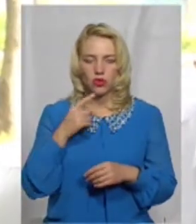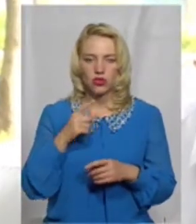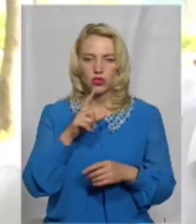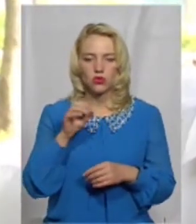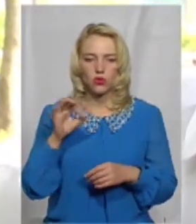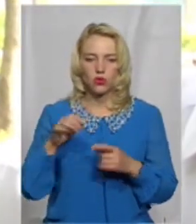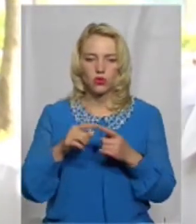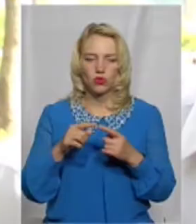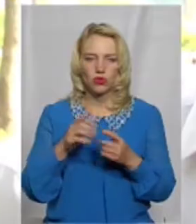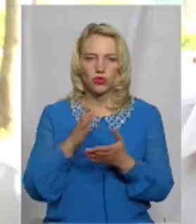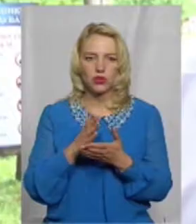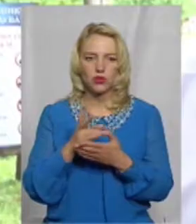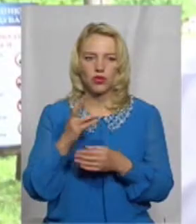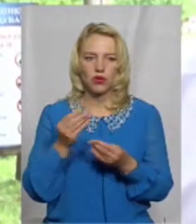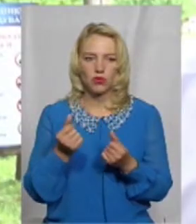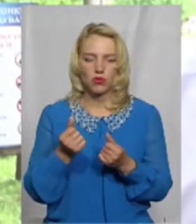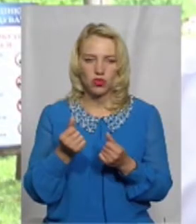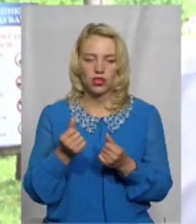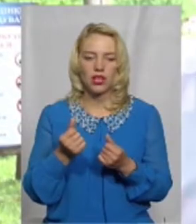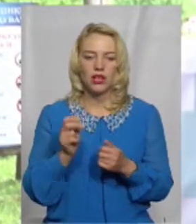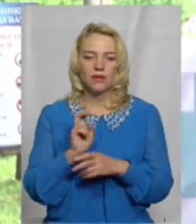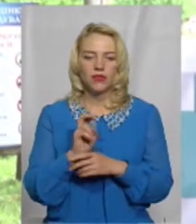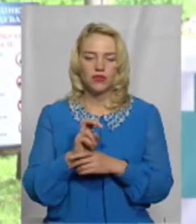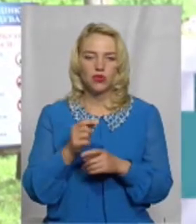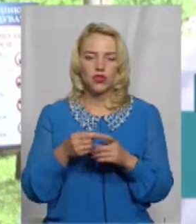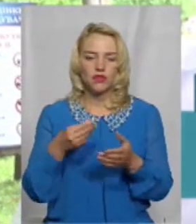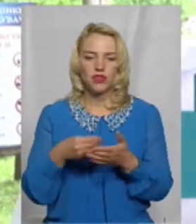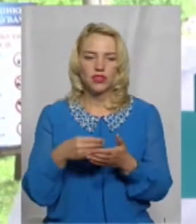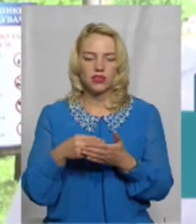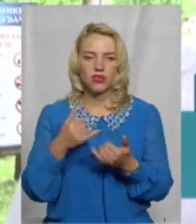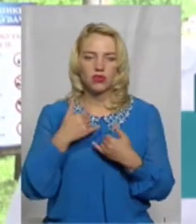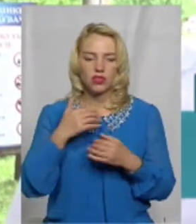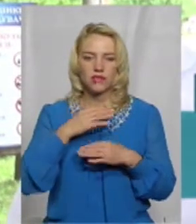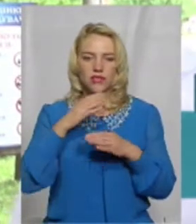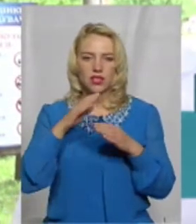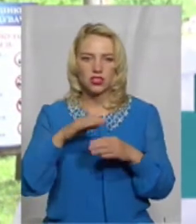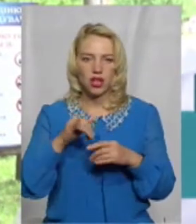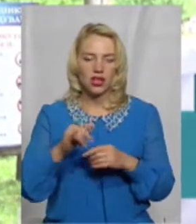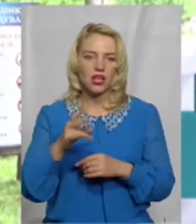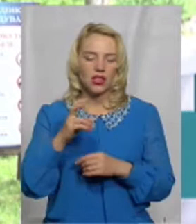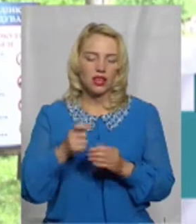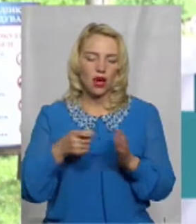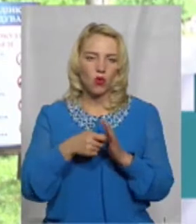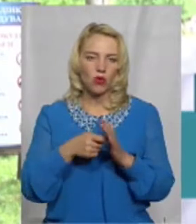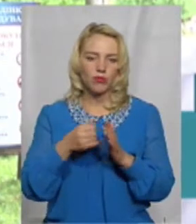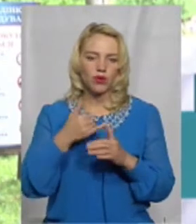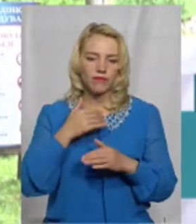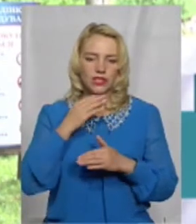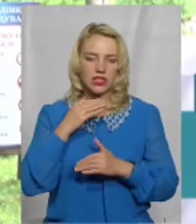зоокуточок існує на кошти відвідувачів. Фінансування у нас вистачає. На корм нам теж